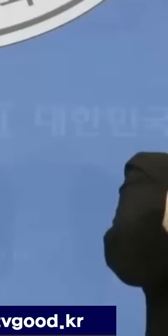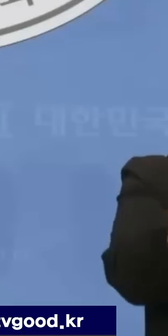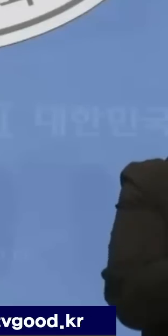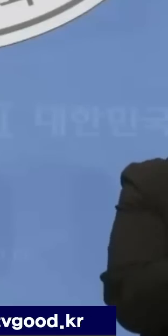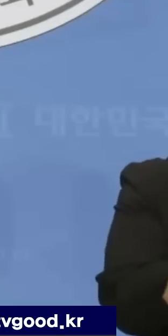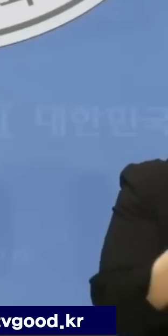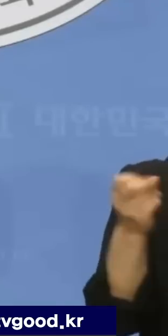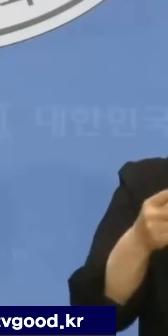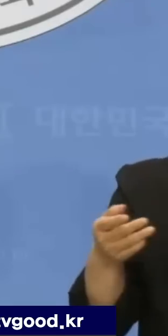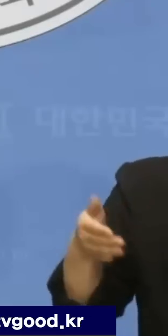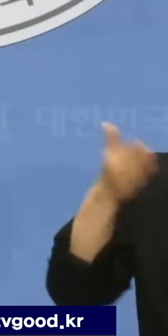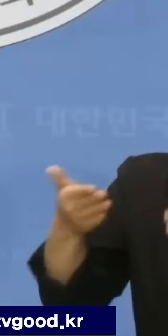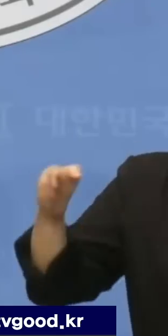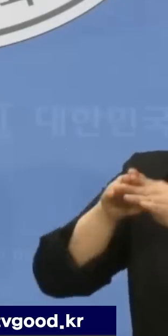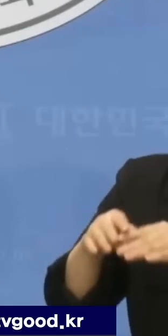공동체입니까